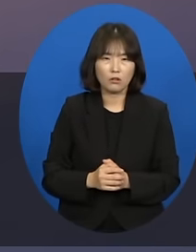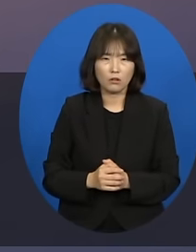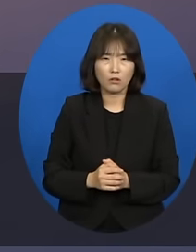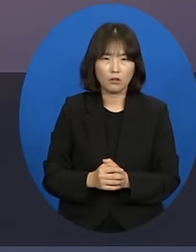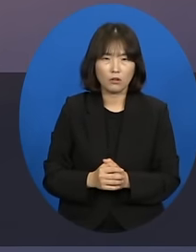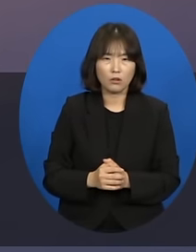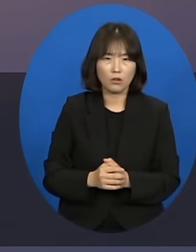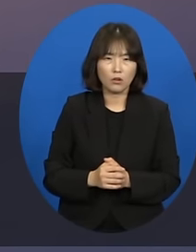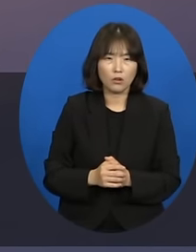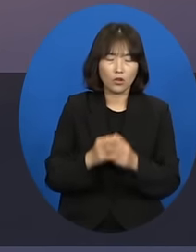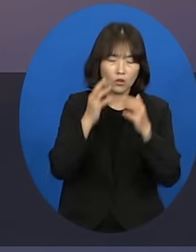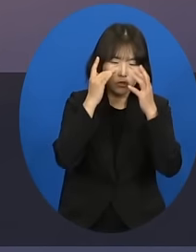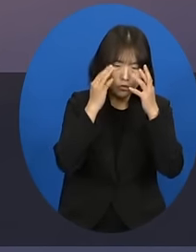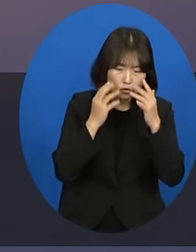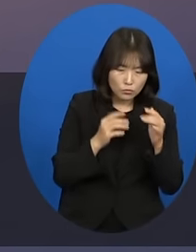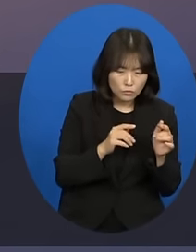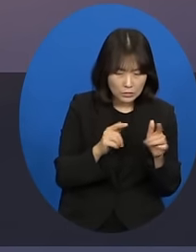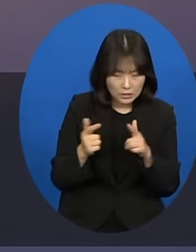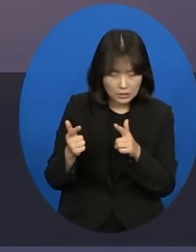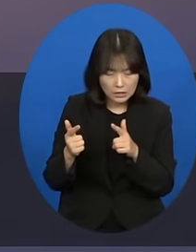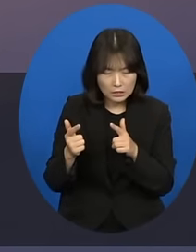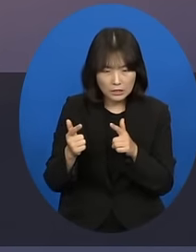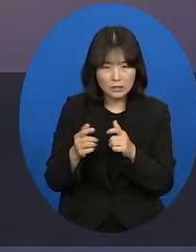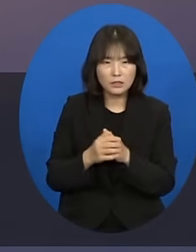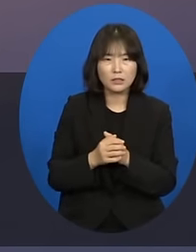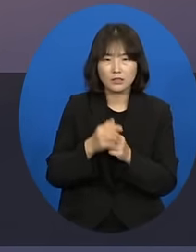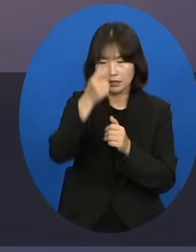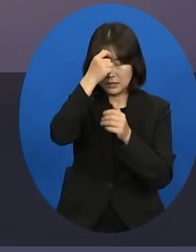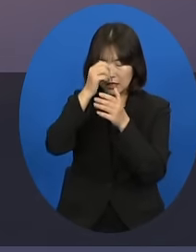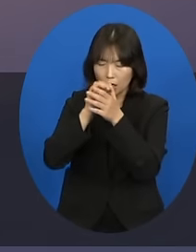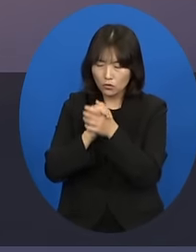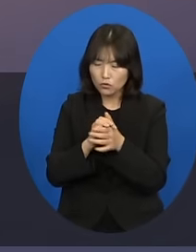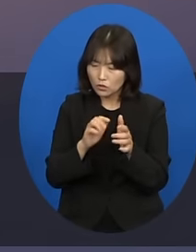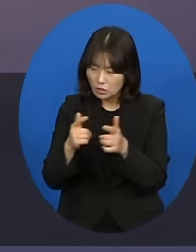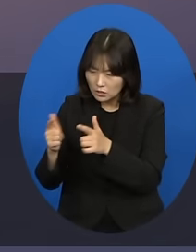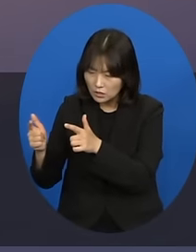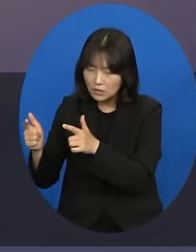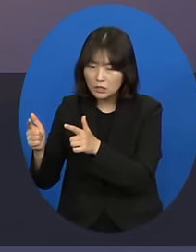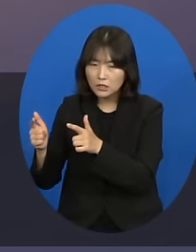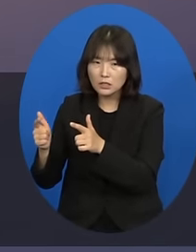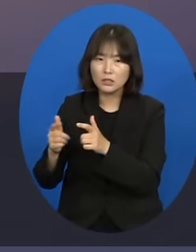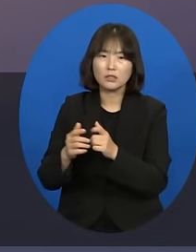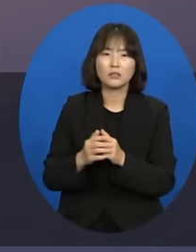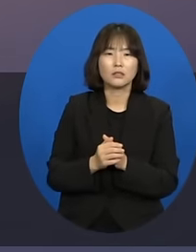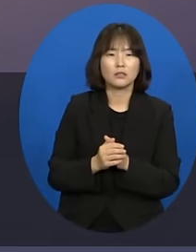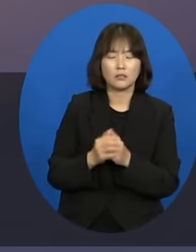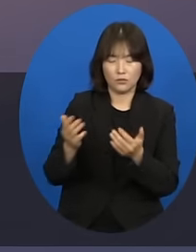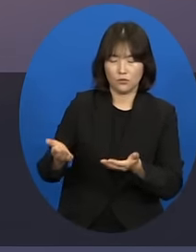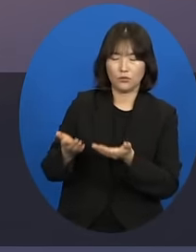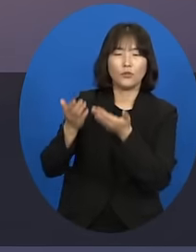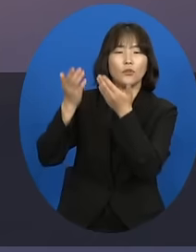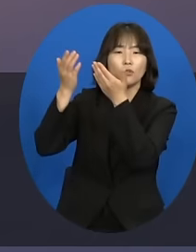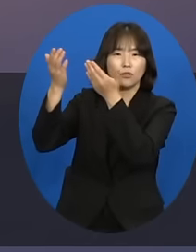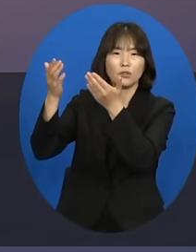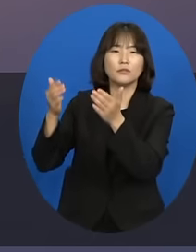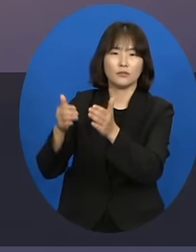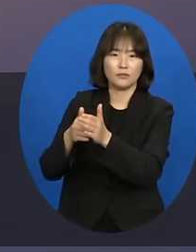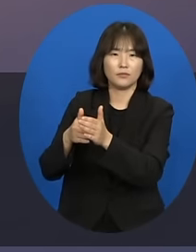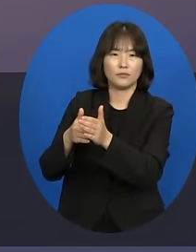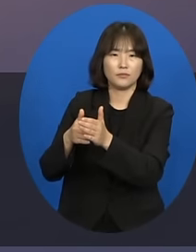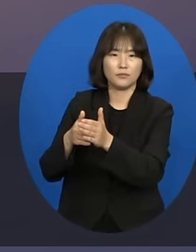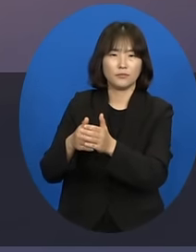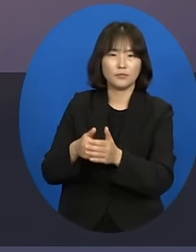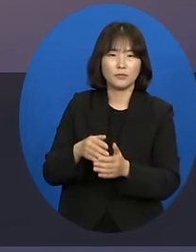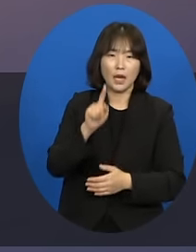눈물들, 그리고 간구들, 탄원들을 올리셨습니다. 한 번이